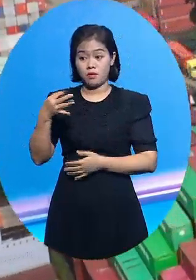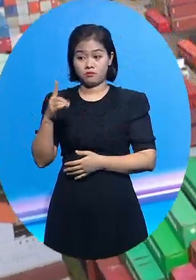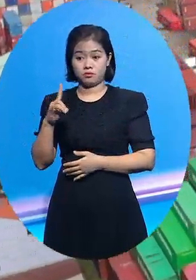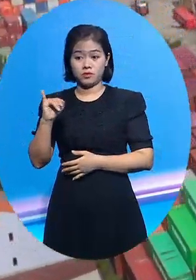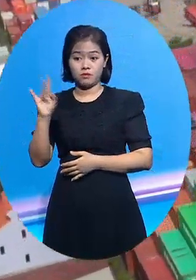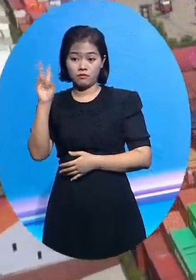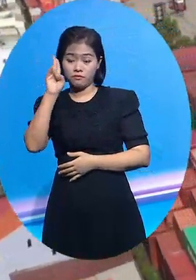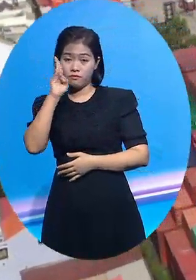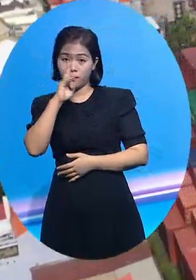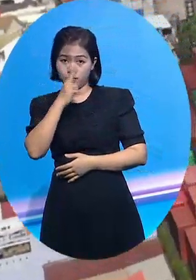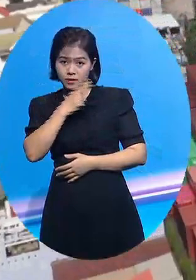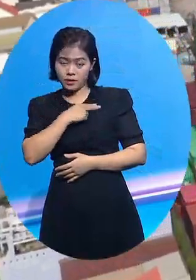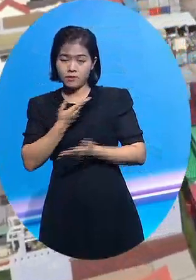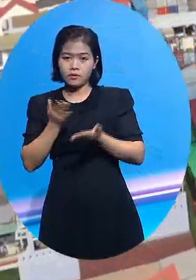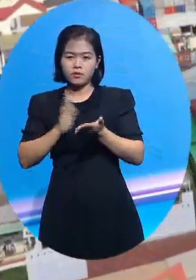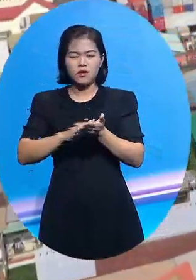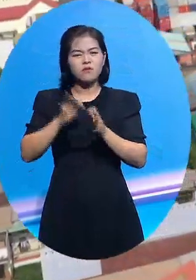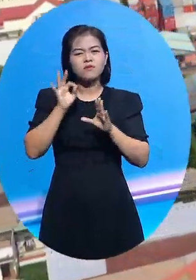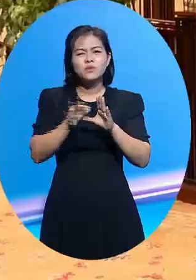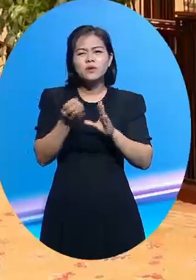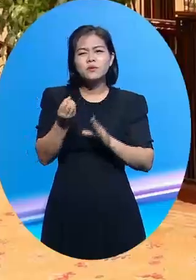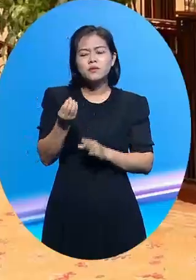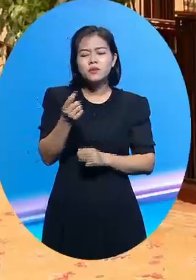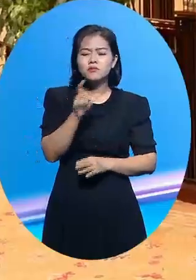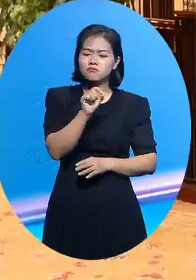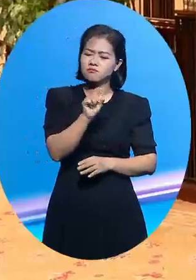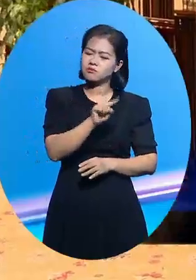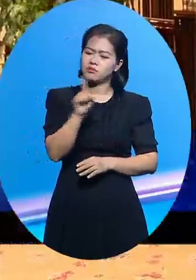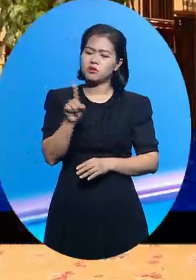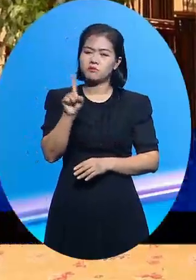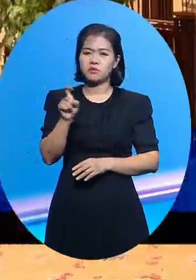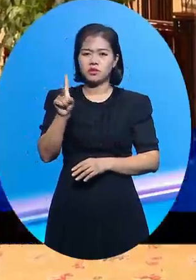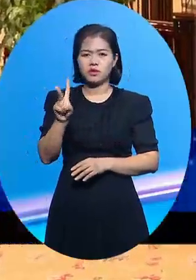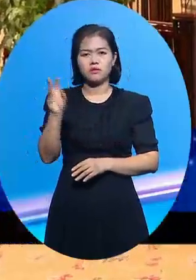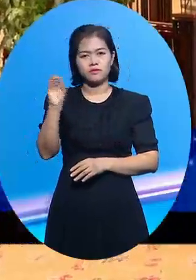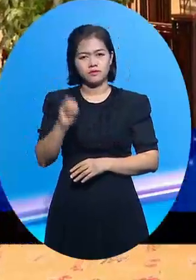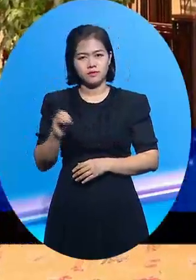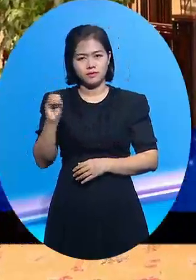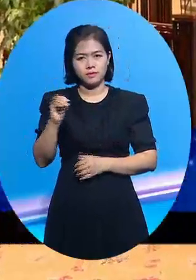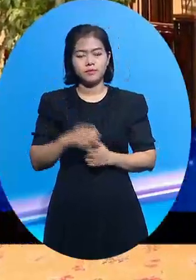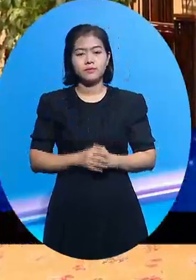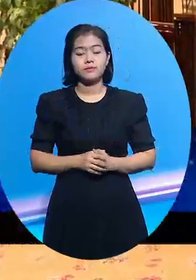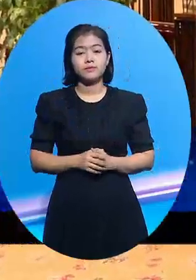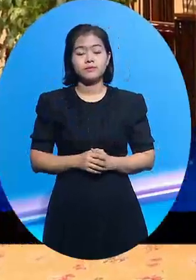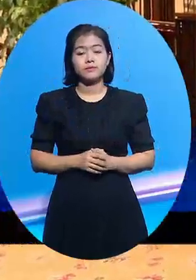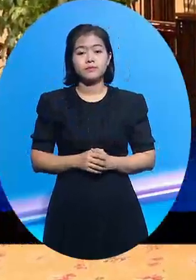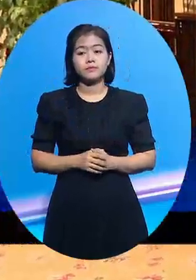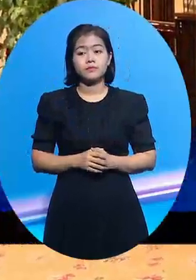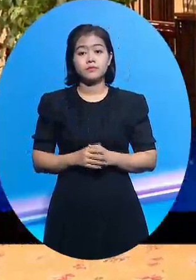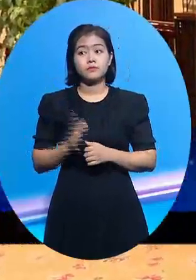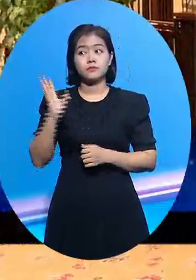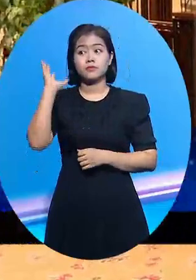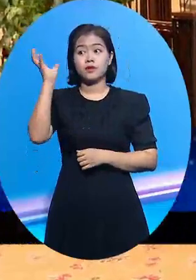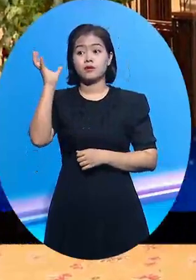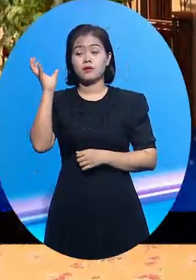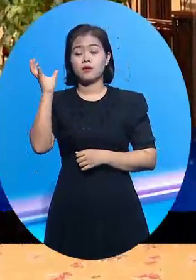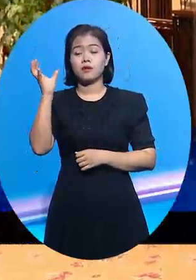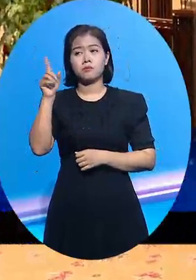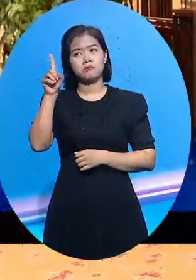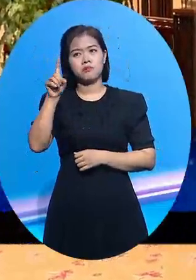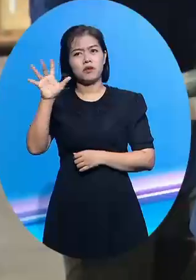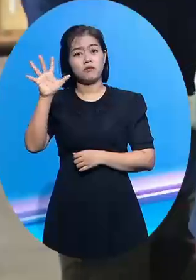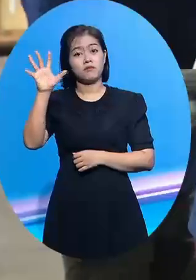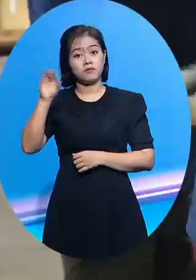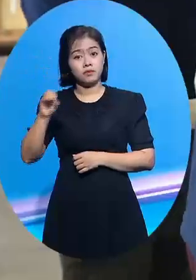suất ưu đãi, thường chỉ từ 10 đến 12%. Khi mà áp mức thuế suất toàn cầu 15%, chắc chắn thuế cho